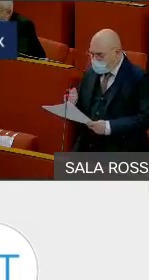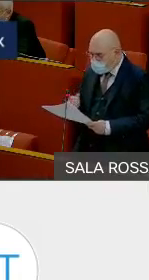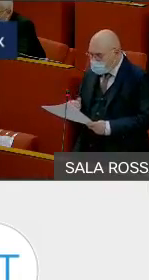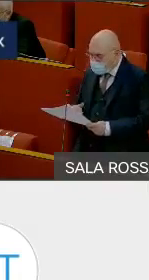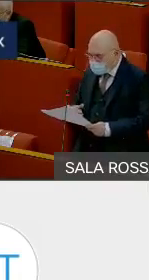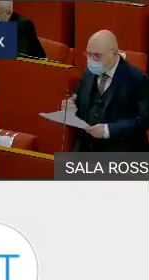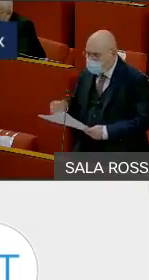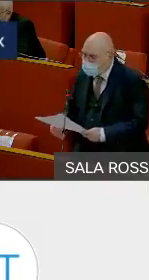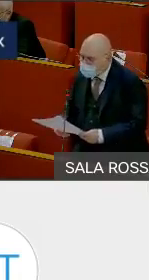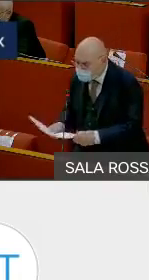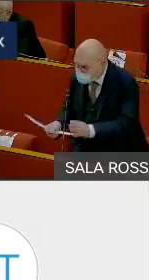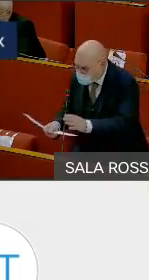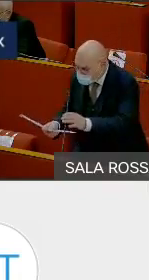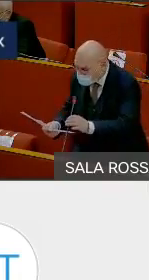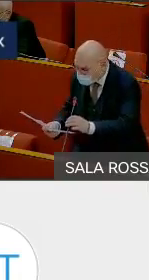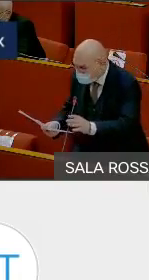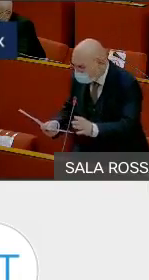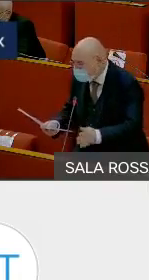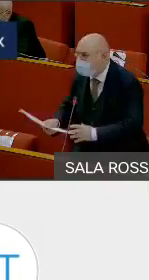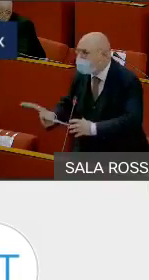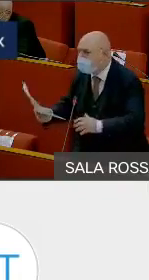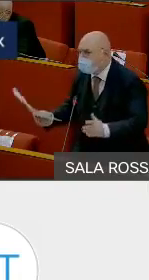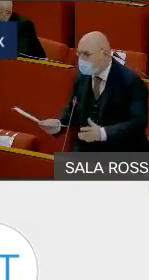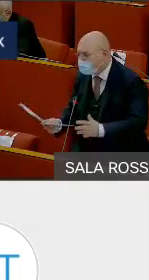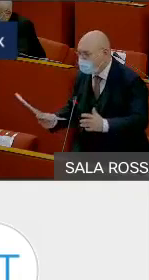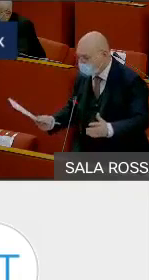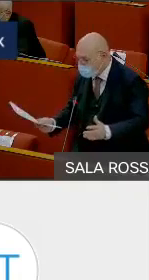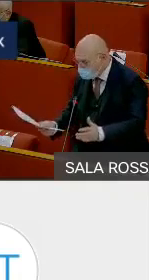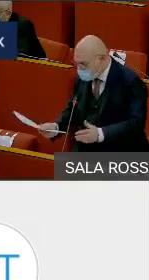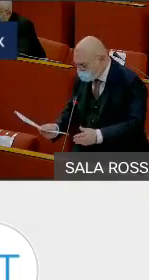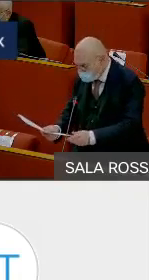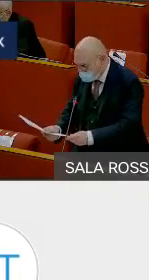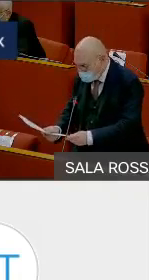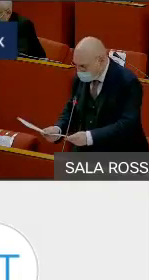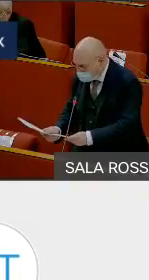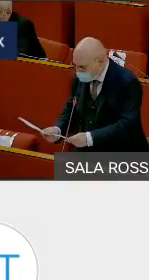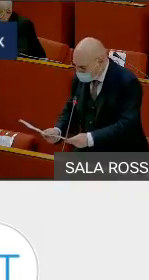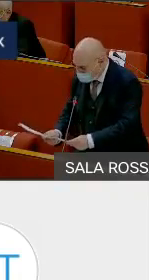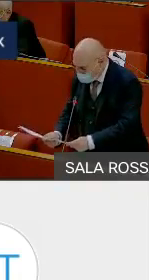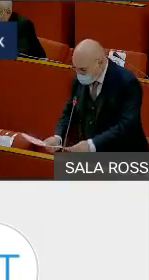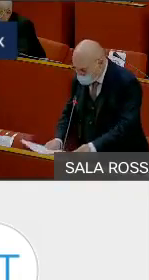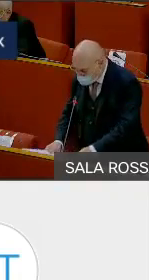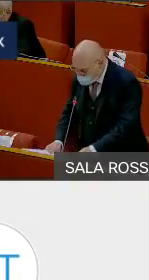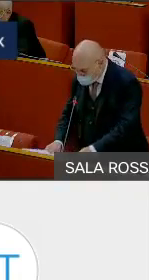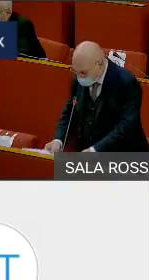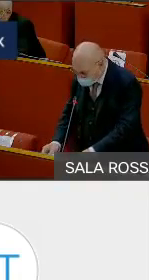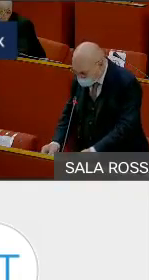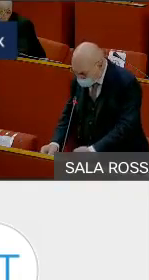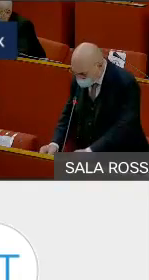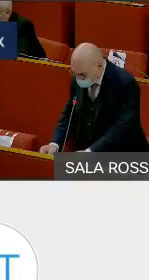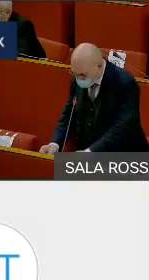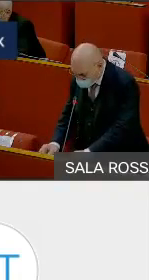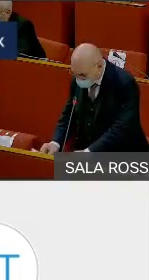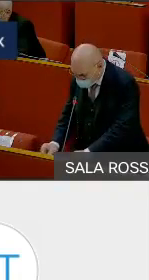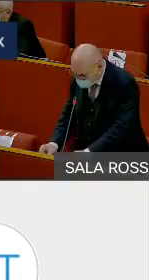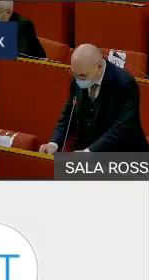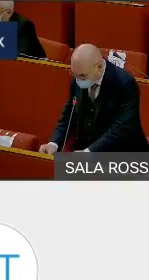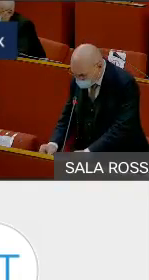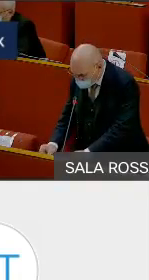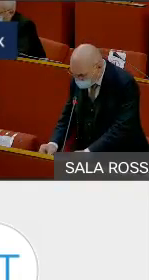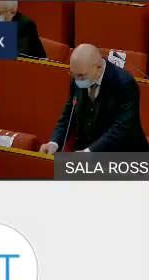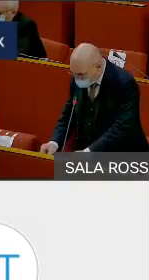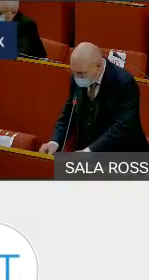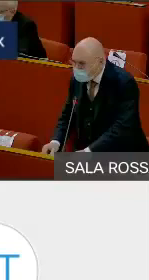nella delibera si mette la siae di motivazioni per cui c'è stato l'abbandono l'abbandono delle ater dell'attività